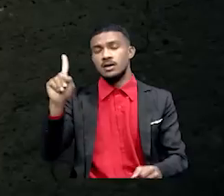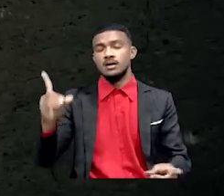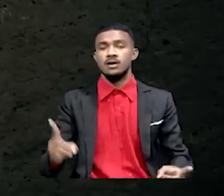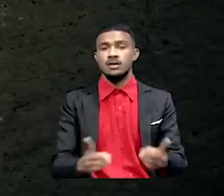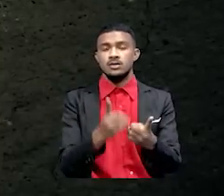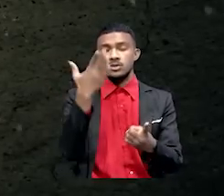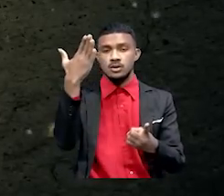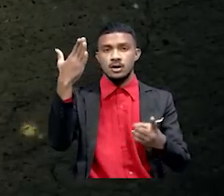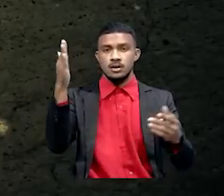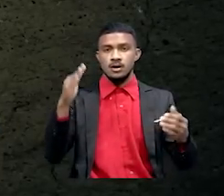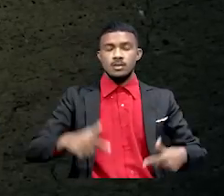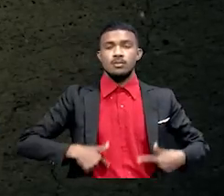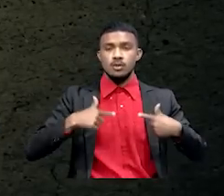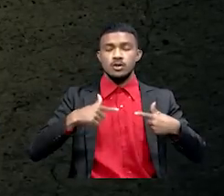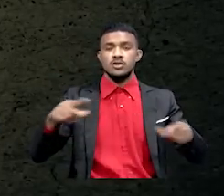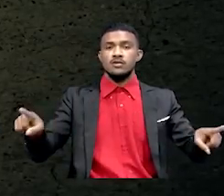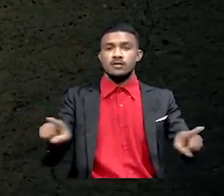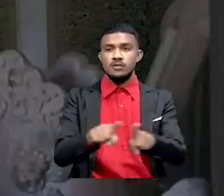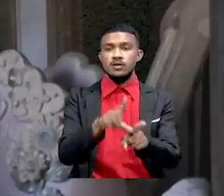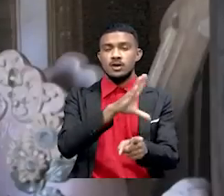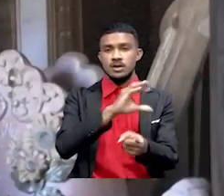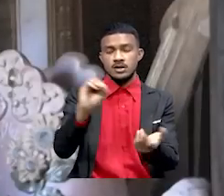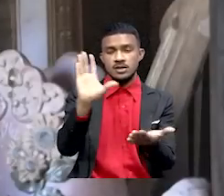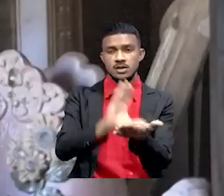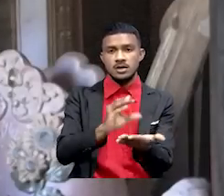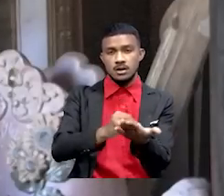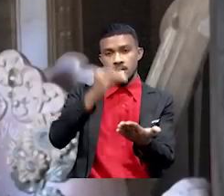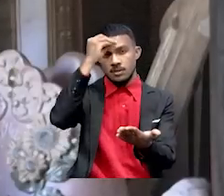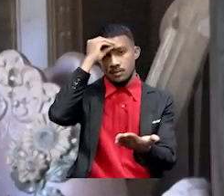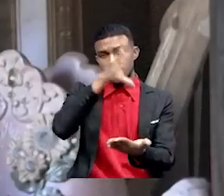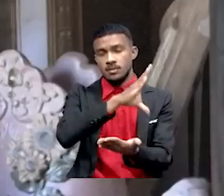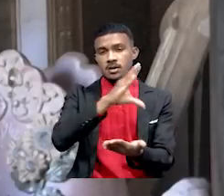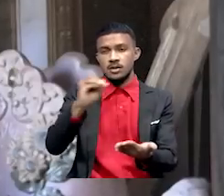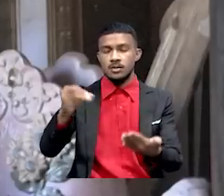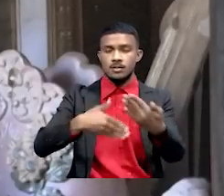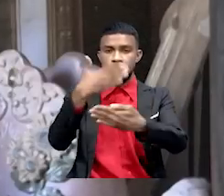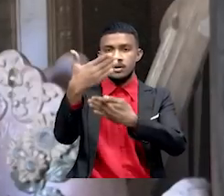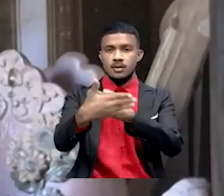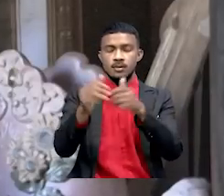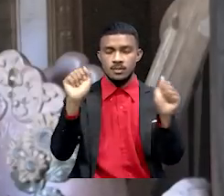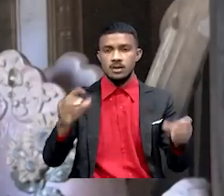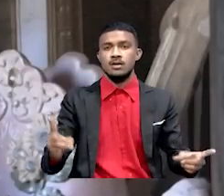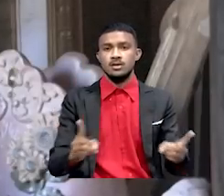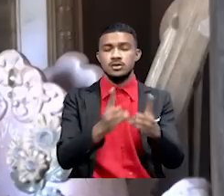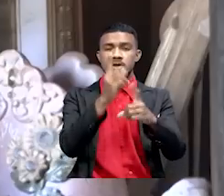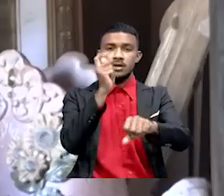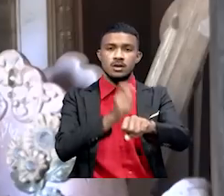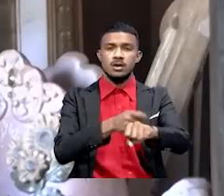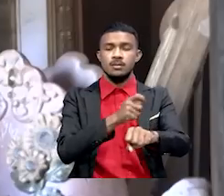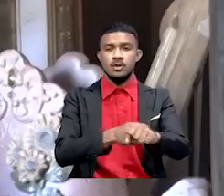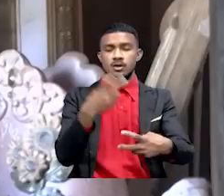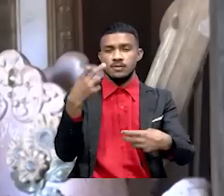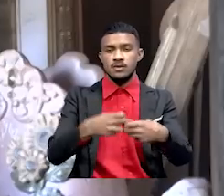Moris, fobania lisaun atau aprende, hodi nani kliang liu tamboin, hodi asoru situasa moruk sira be ia.